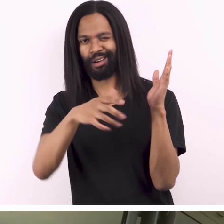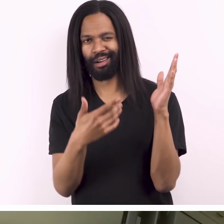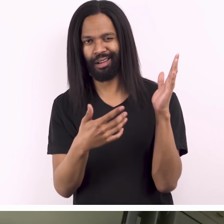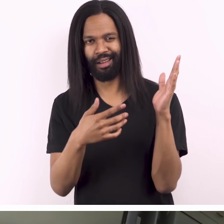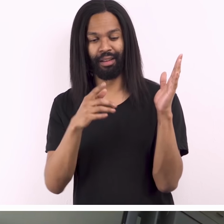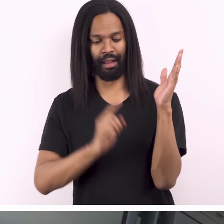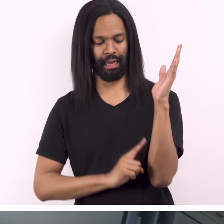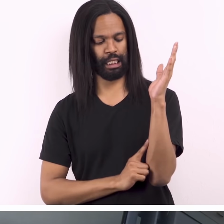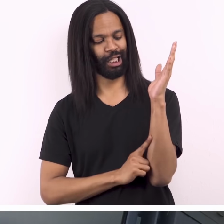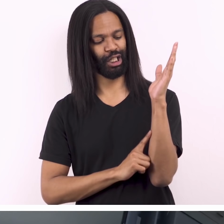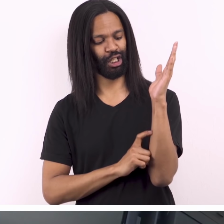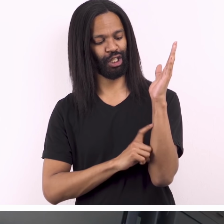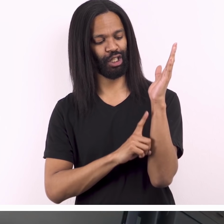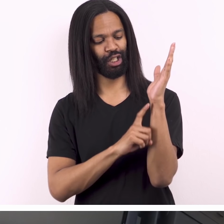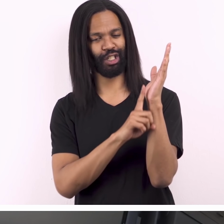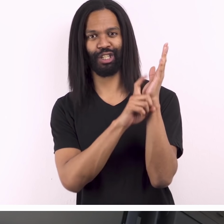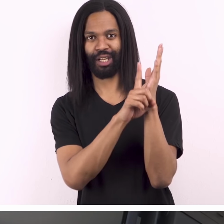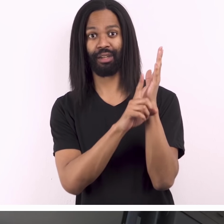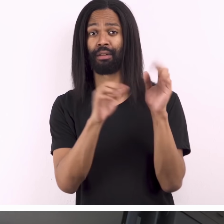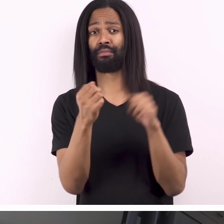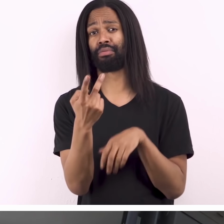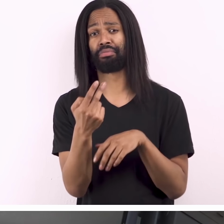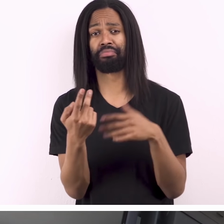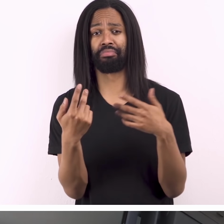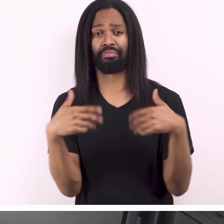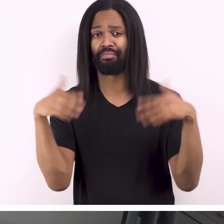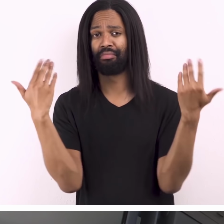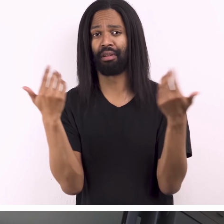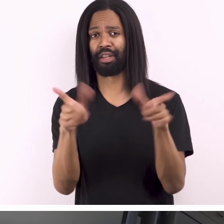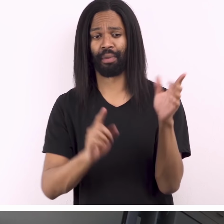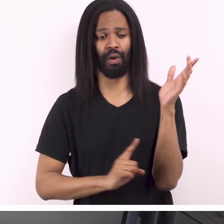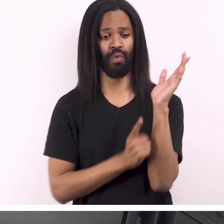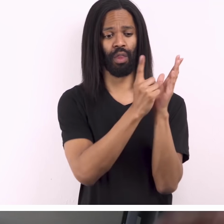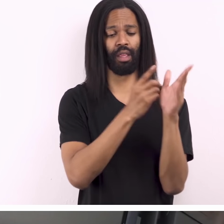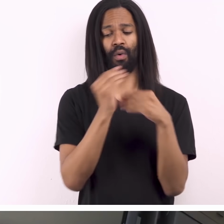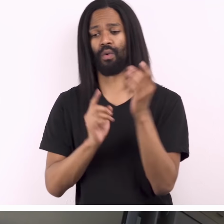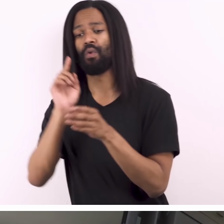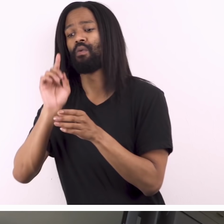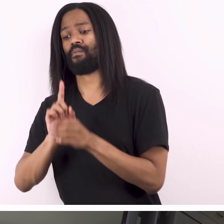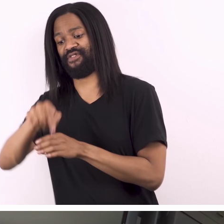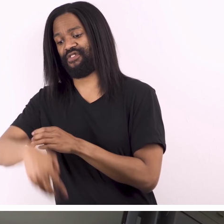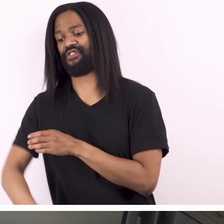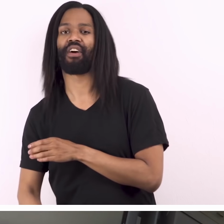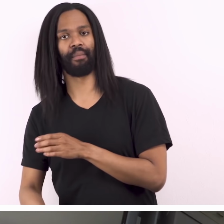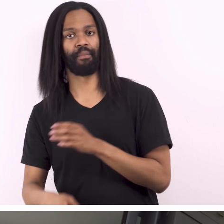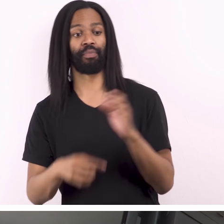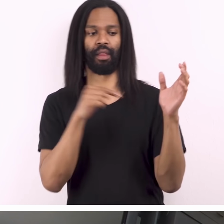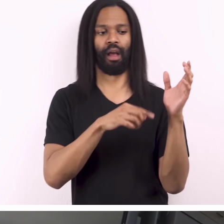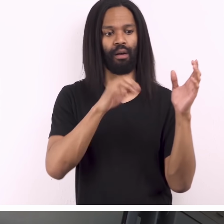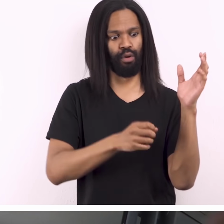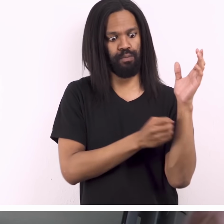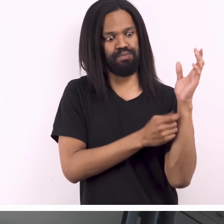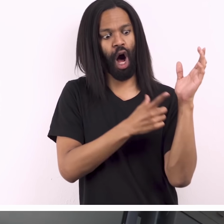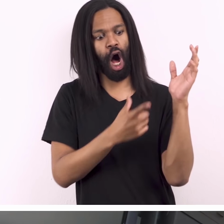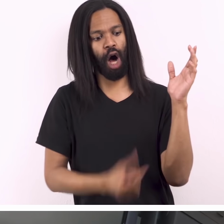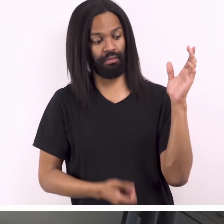tuteurs, vous pouvez faire les deux, hein, soit vous laissez pendouiller, soit vous le laissez. Le but des tuteurs, c'est d'avoir des plus grosses feuilles, et là, clairement, ça fonctionne très très